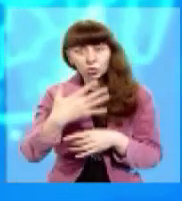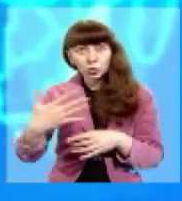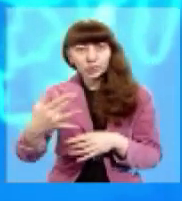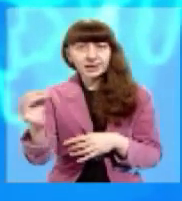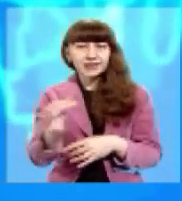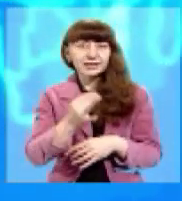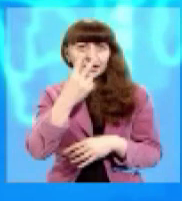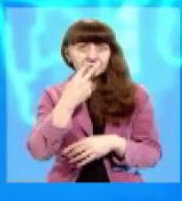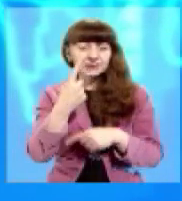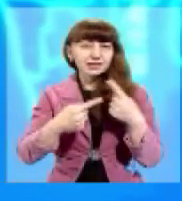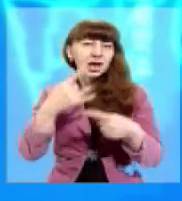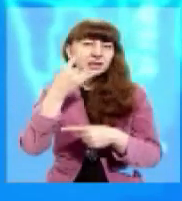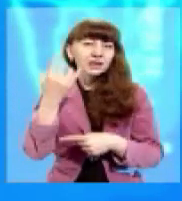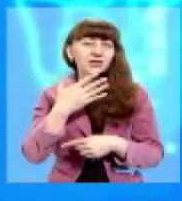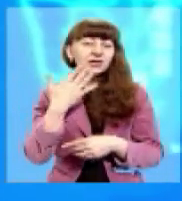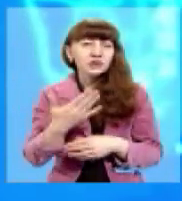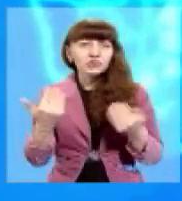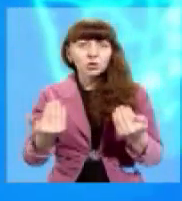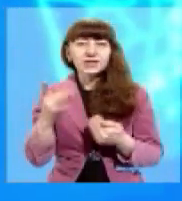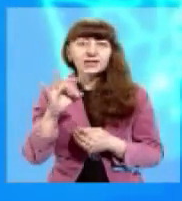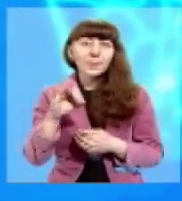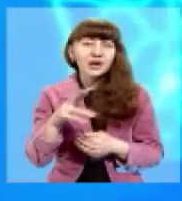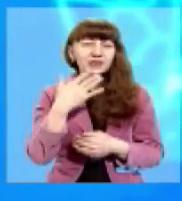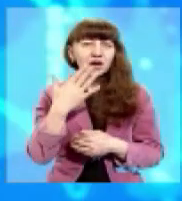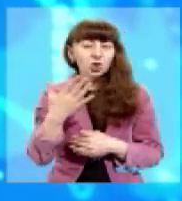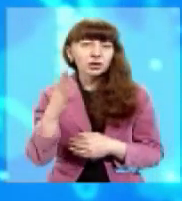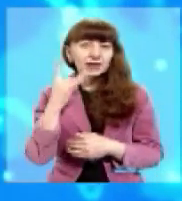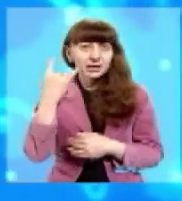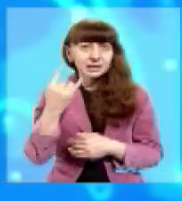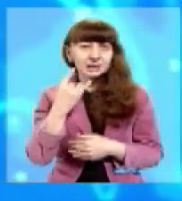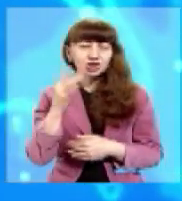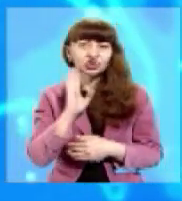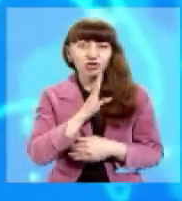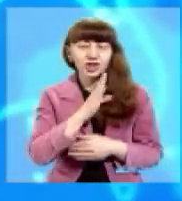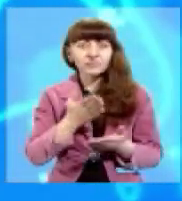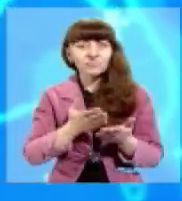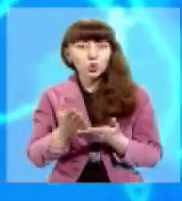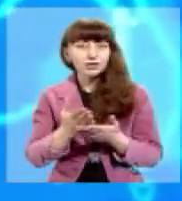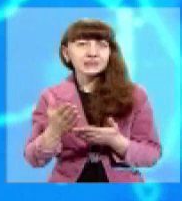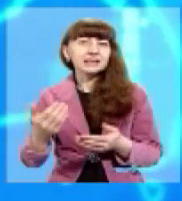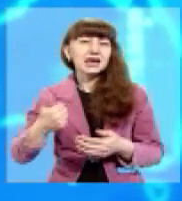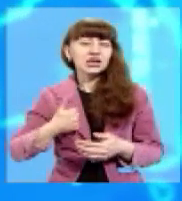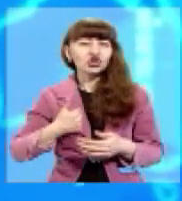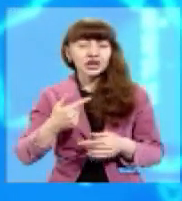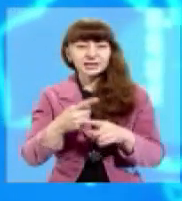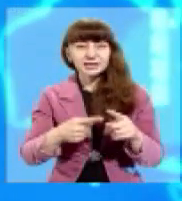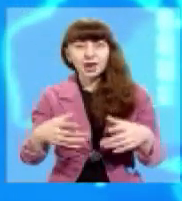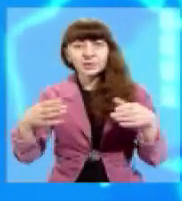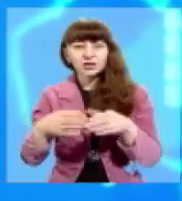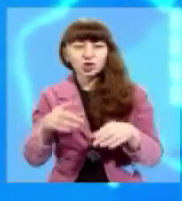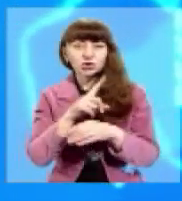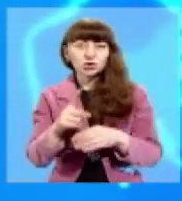народа. Сегодня Совет матерей Ассамблеи народа Казахстана и Совет женщин воинской части объединились, чтобы отдать дань